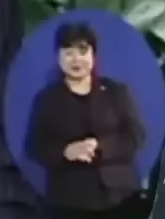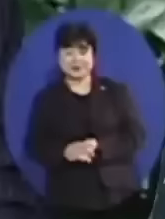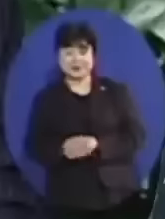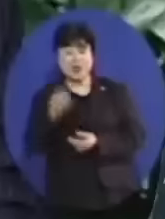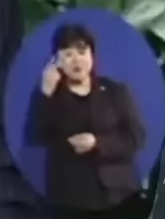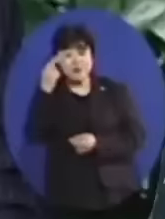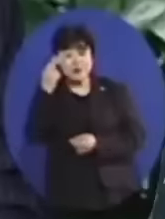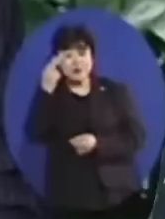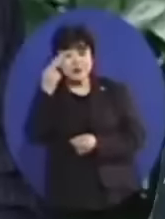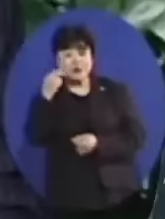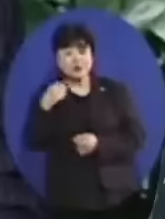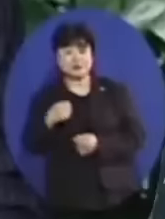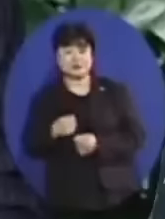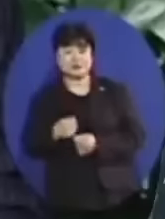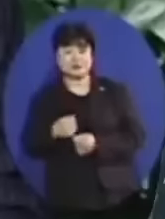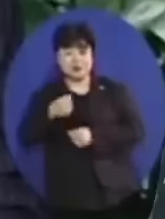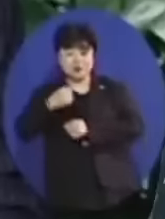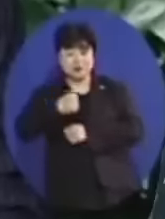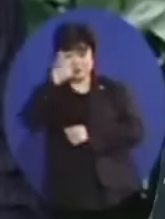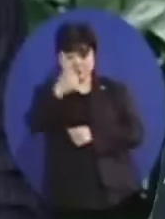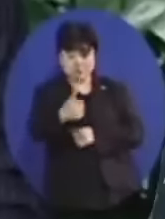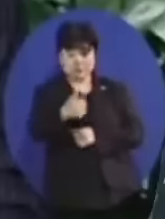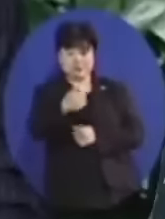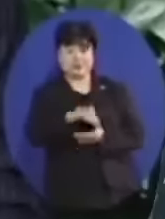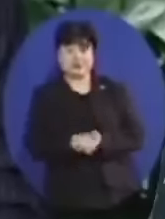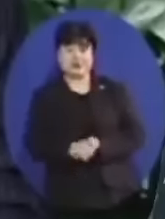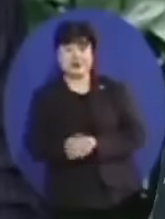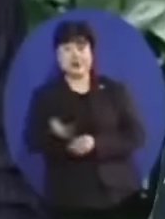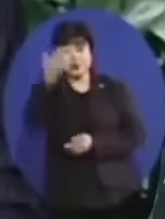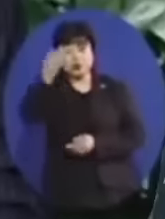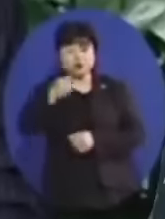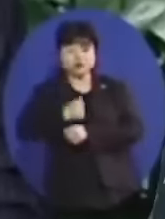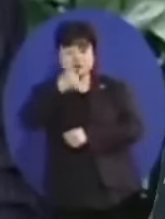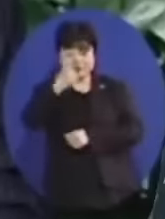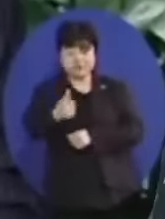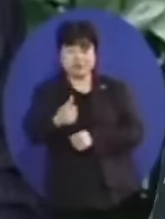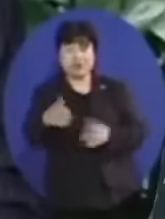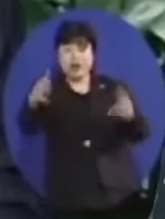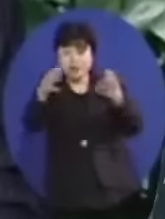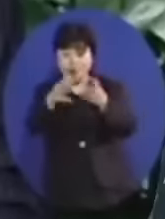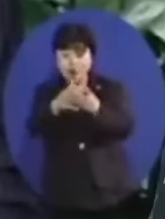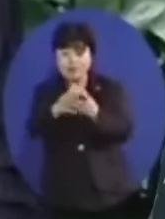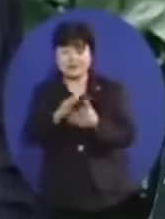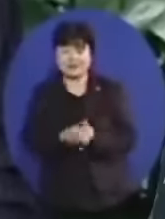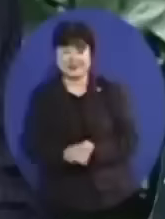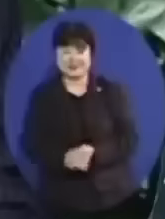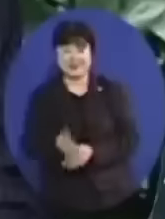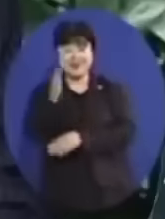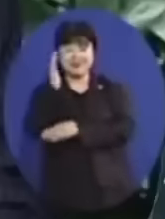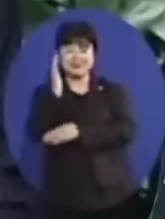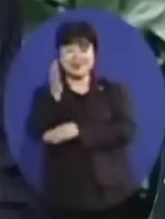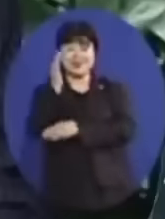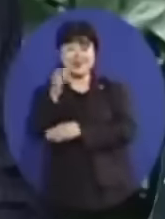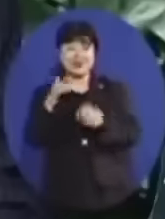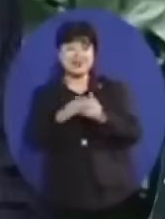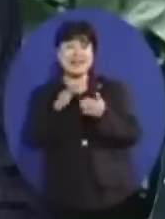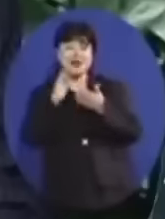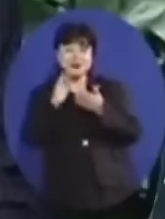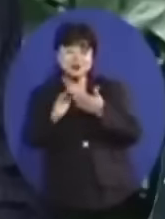미국 장성들만 다 모였어요. 대령 이상 장군들만 다 모였는데 제가 설교를 끝마치고 난